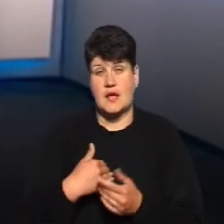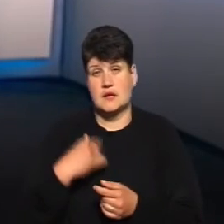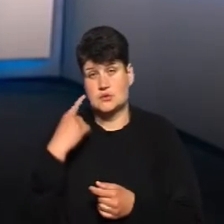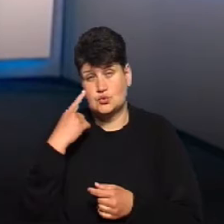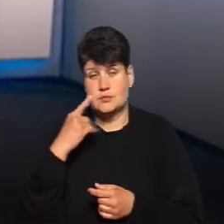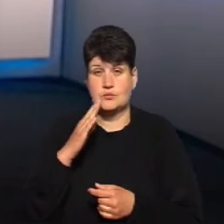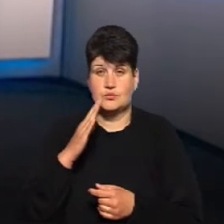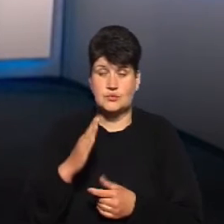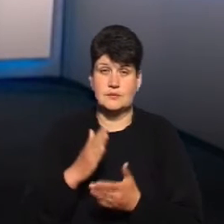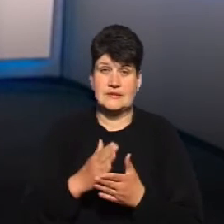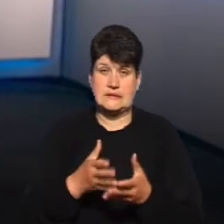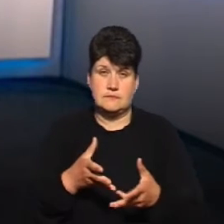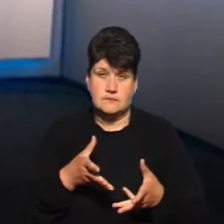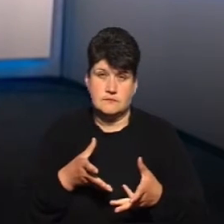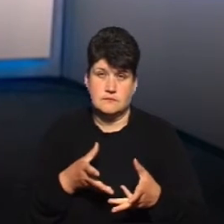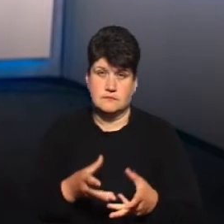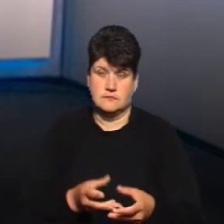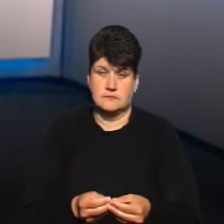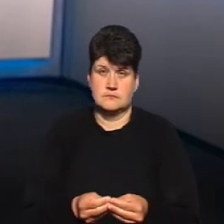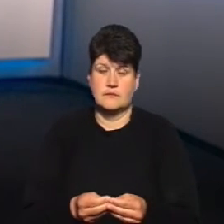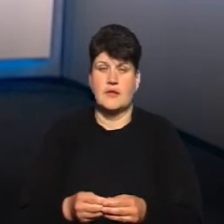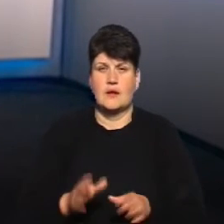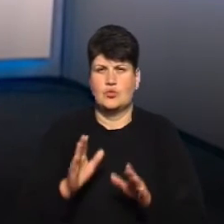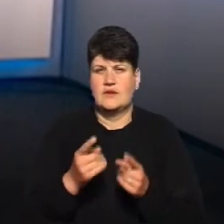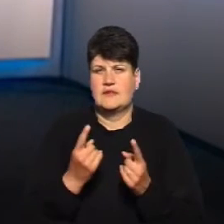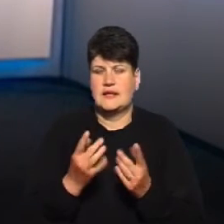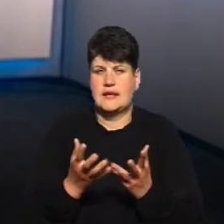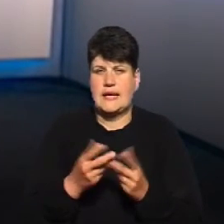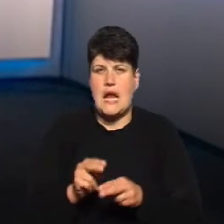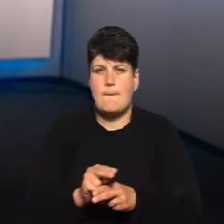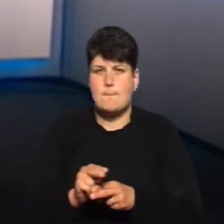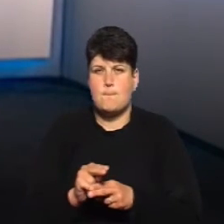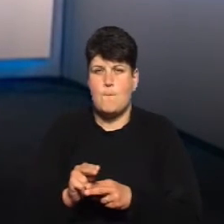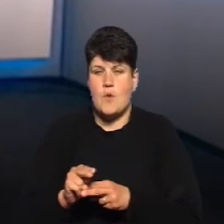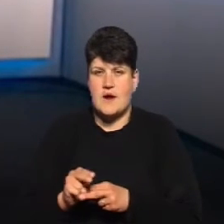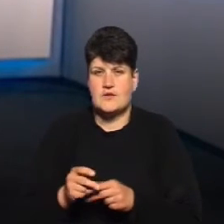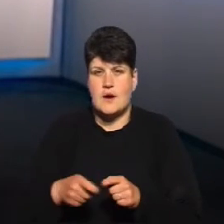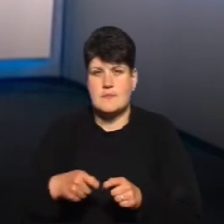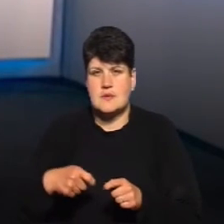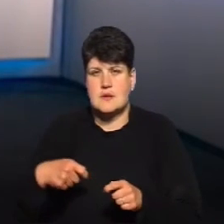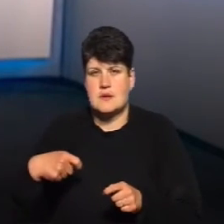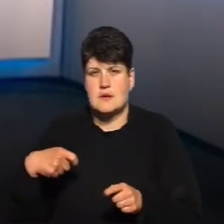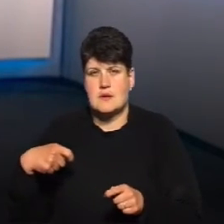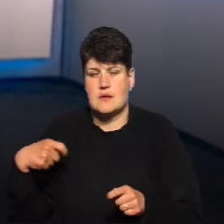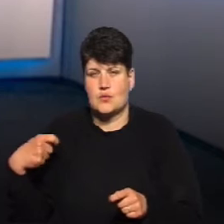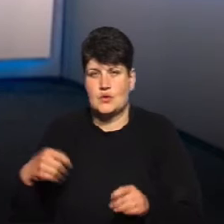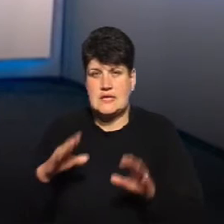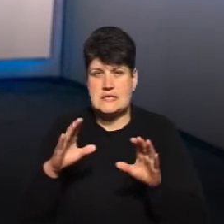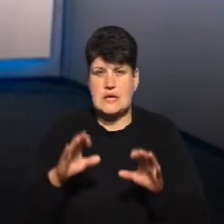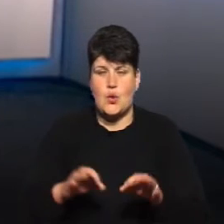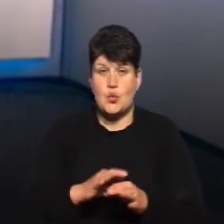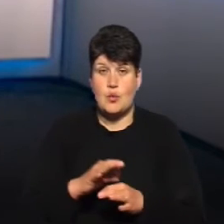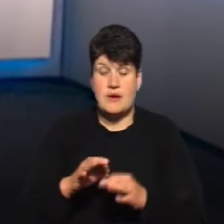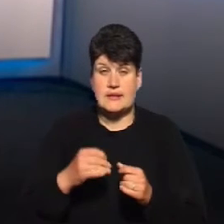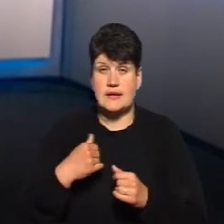певним тиском, ми стикнемося з великою кількістю поправок, тобто для того, щоб затягнути певний законопроект. Ви знаєте, я думаю, зараз вже